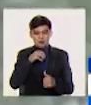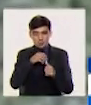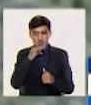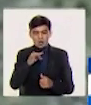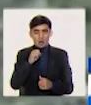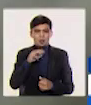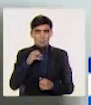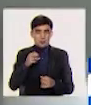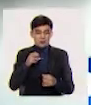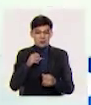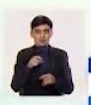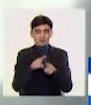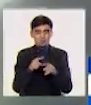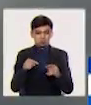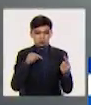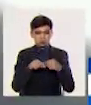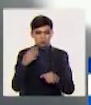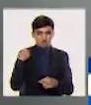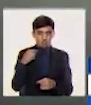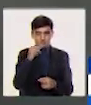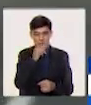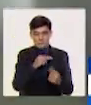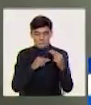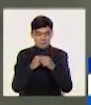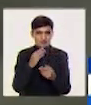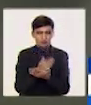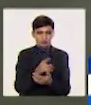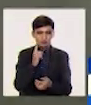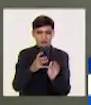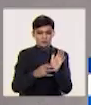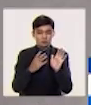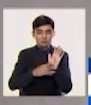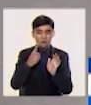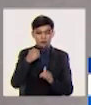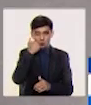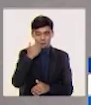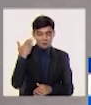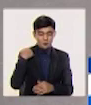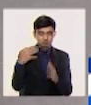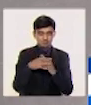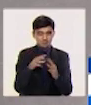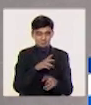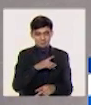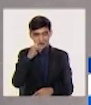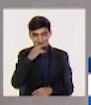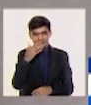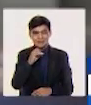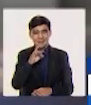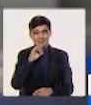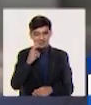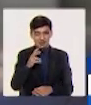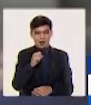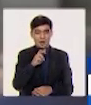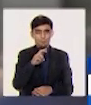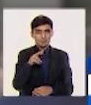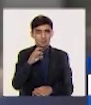басшылары қақтығысқа бір-бірін кінәлап отыр. 1991 жылы болған қарулы қақтығыс кезінде қазақстандық делегациямен барған Серік Әбдірахманов